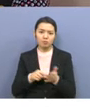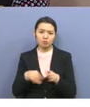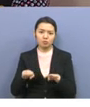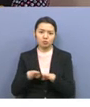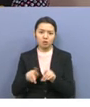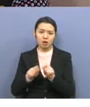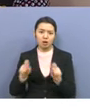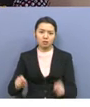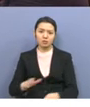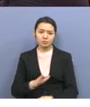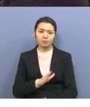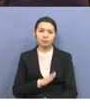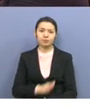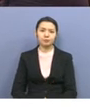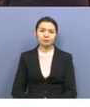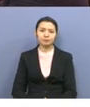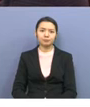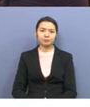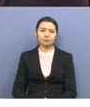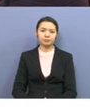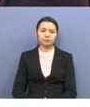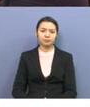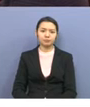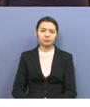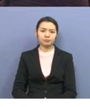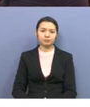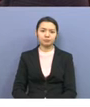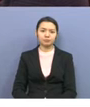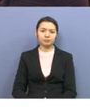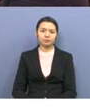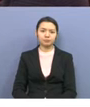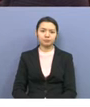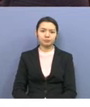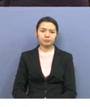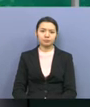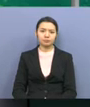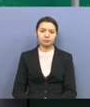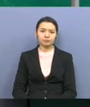көтерді. Айжан Ақтаева, Бауыржан Смағұлов, Жамбыл Балтаев, Көкше ақпарат.